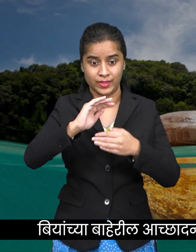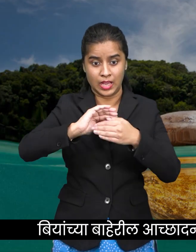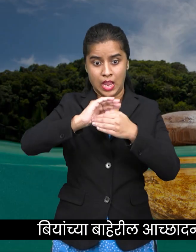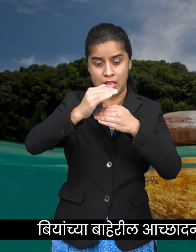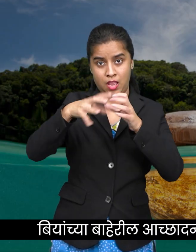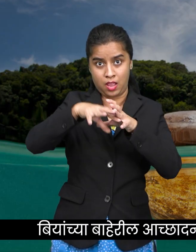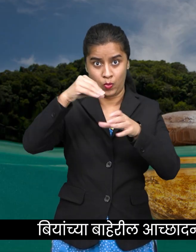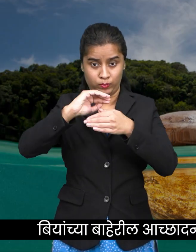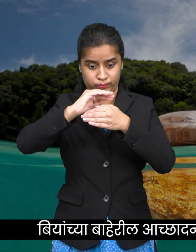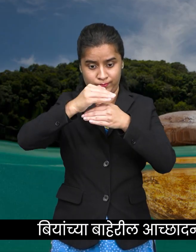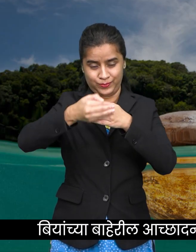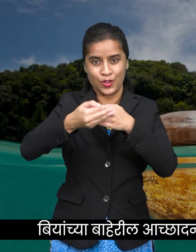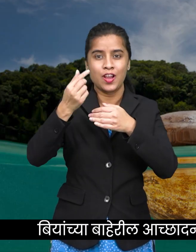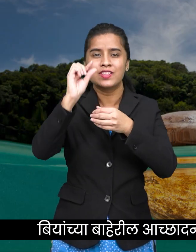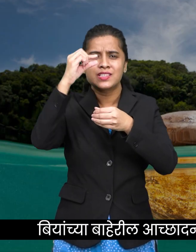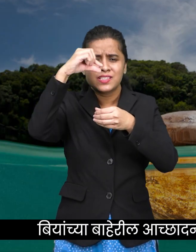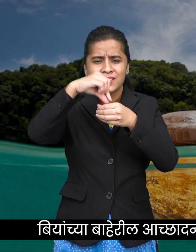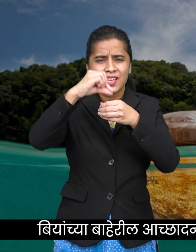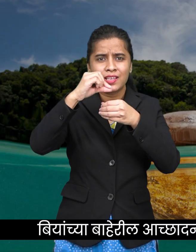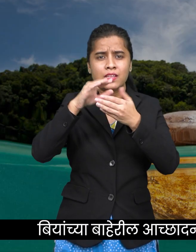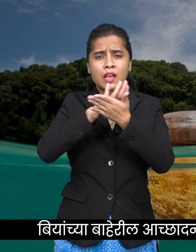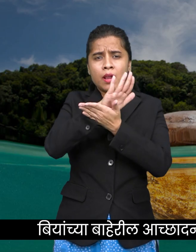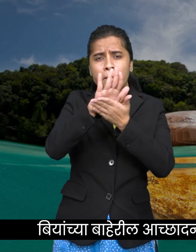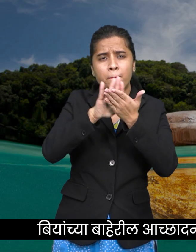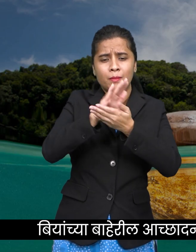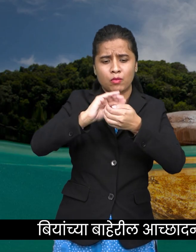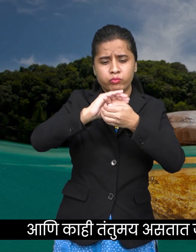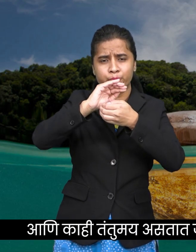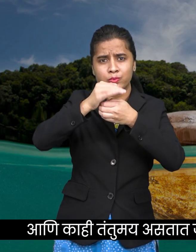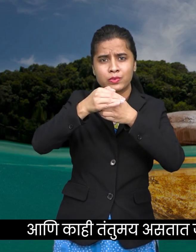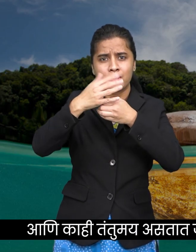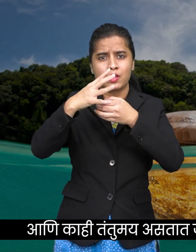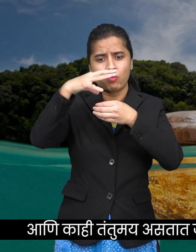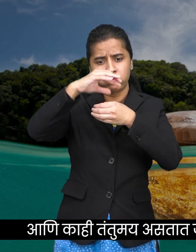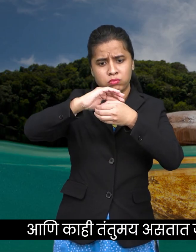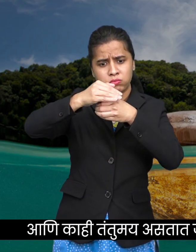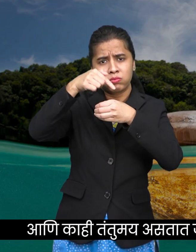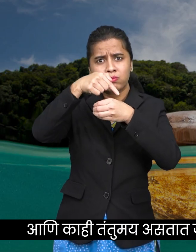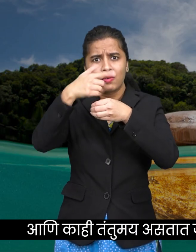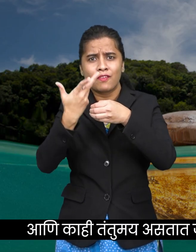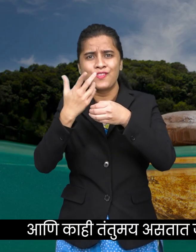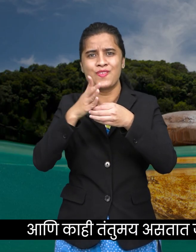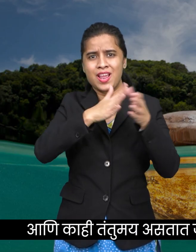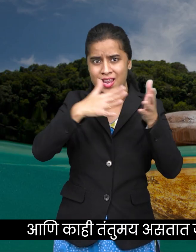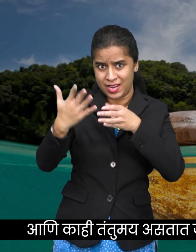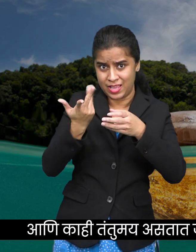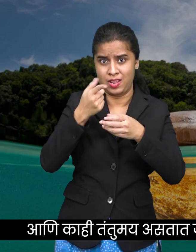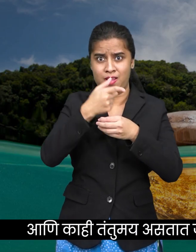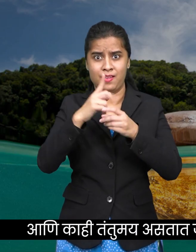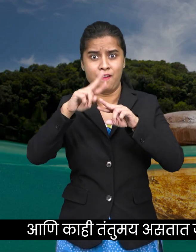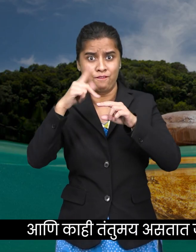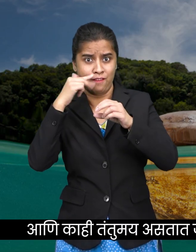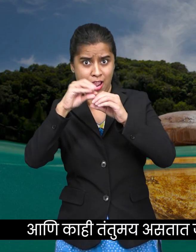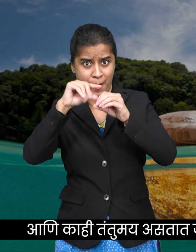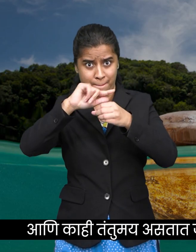बियांच्या बाहेरील आच्छादनांमध्ये हवेने भरलेली रिकामी जागा असते आणि काही तंतुमय असतात, ज्यात संपूर्ण बियाणे किंवा